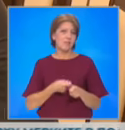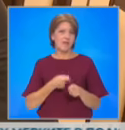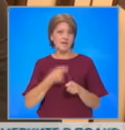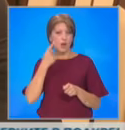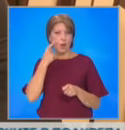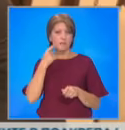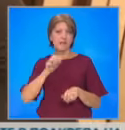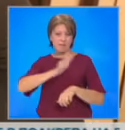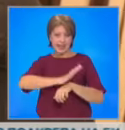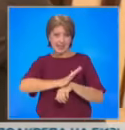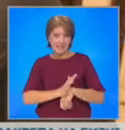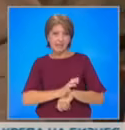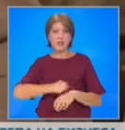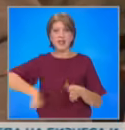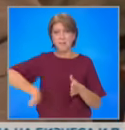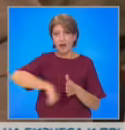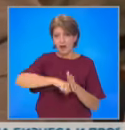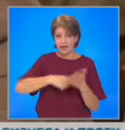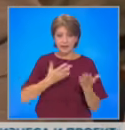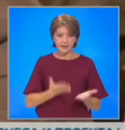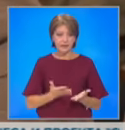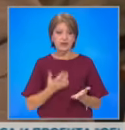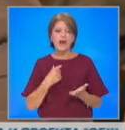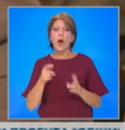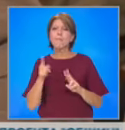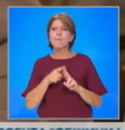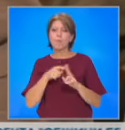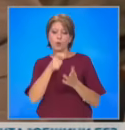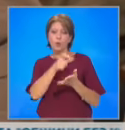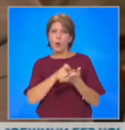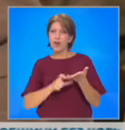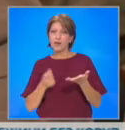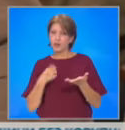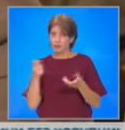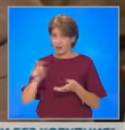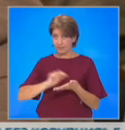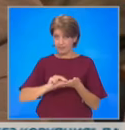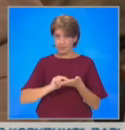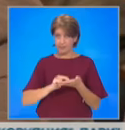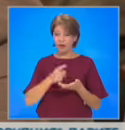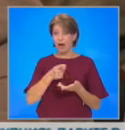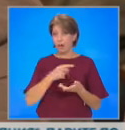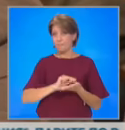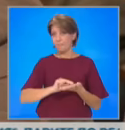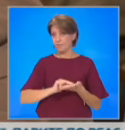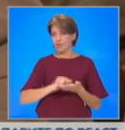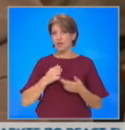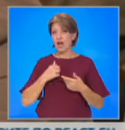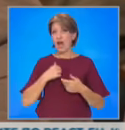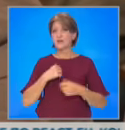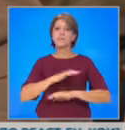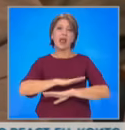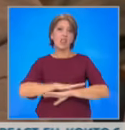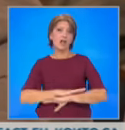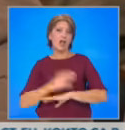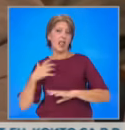ме настъпват и да ме ритат по краката. В протокола, който ми беше съставен, е написано, че съм се държал изключително агресивно и